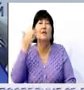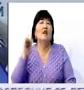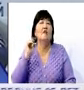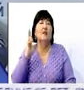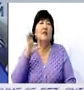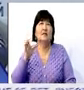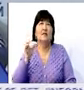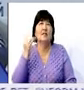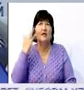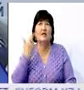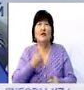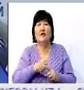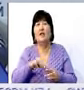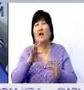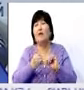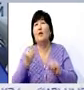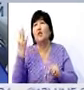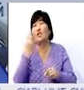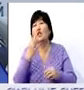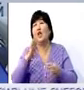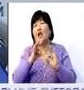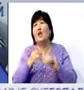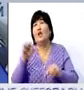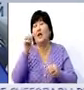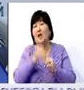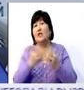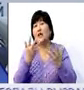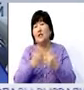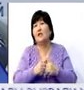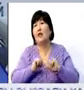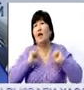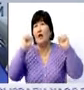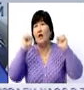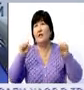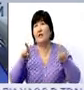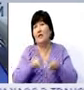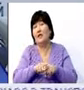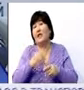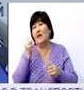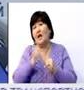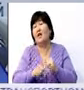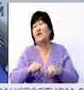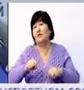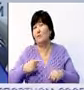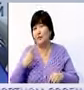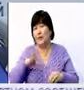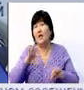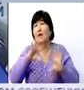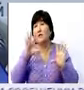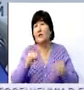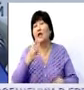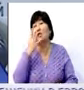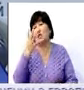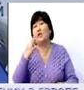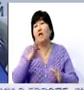идея фикс, Токийская Олимпиада, 4 Олимпиады. Каждый среднестатистический атлет, который, ну, не средний, то есть каждый профессионал, в целом проходит